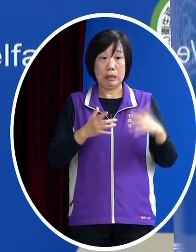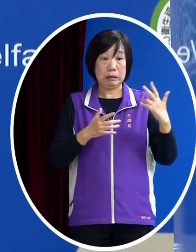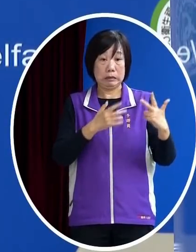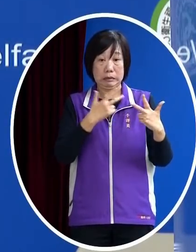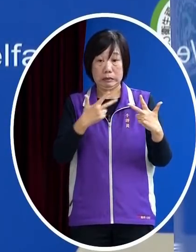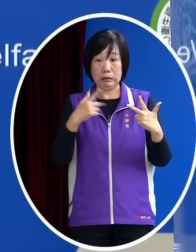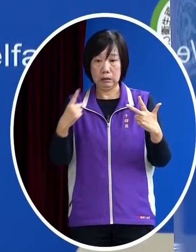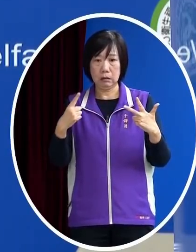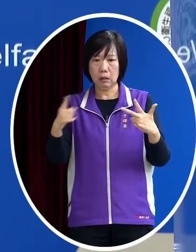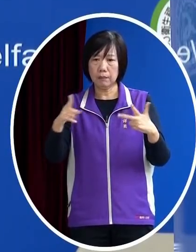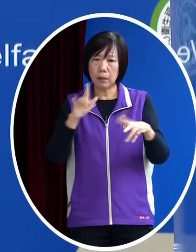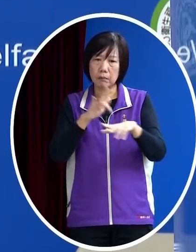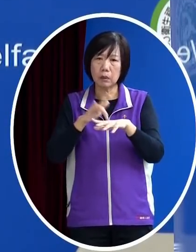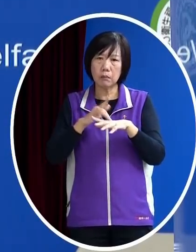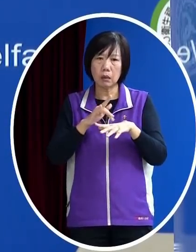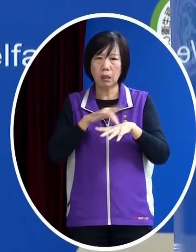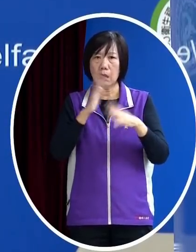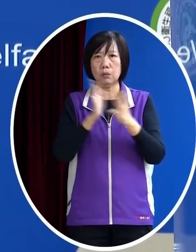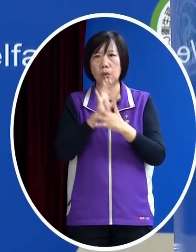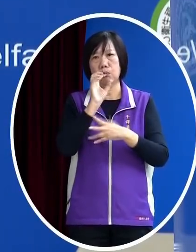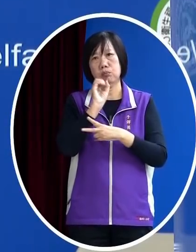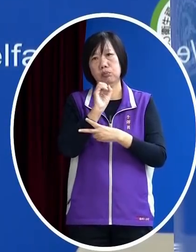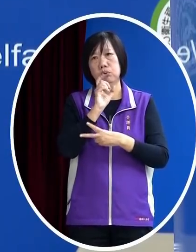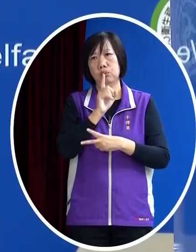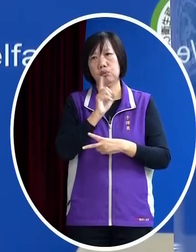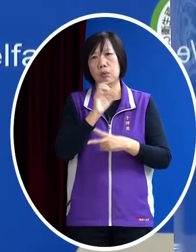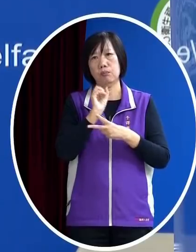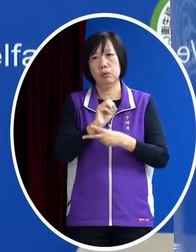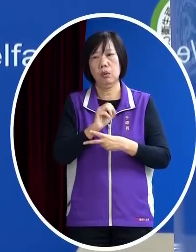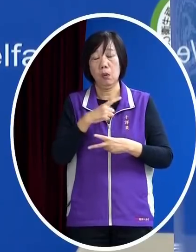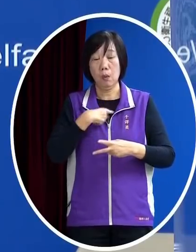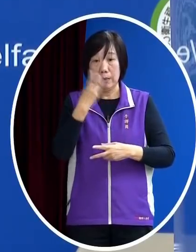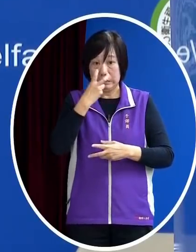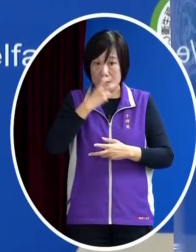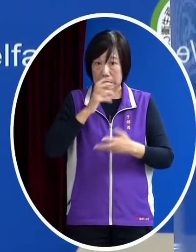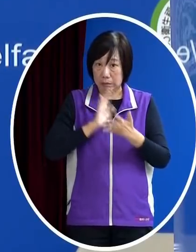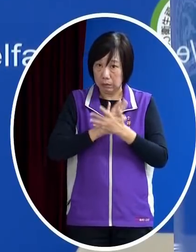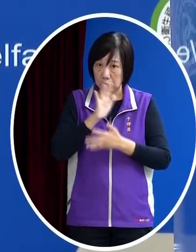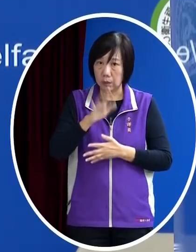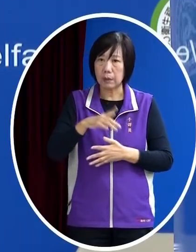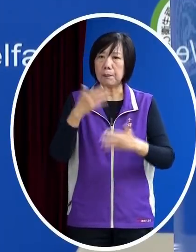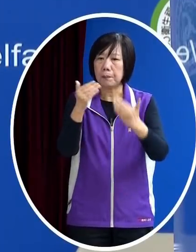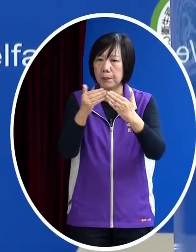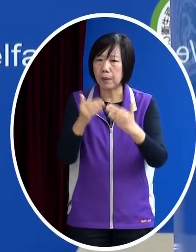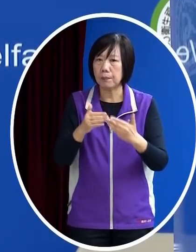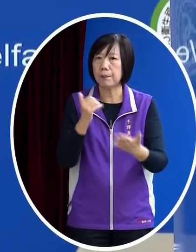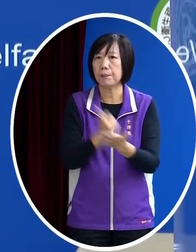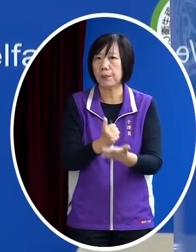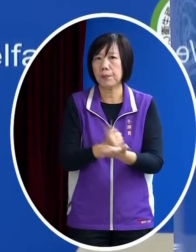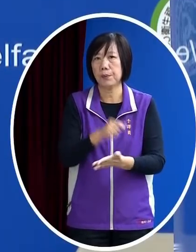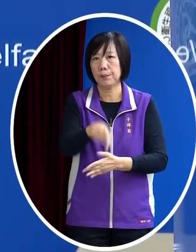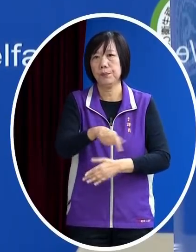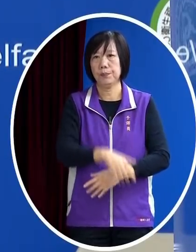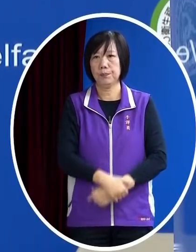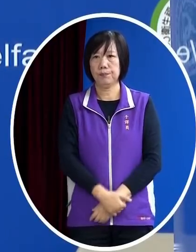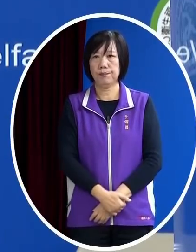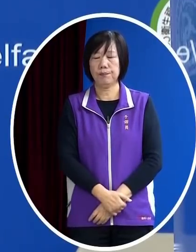他也没有讲。那这个时候我们查了以后才对出来的。